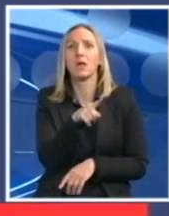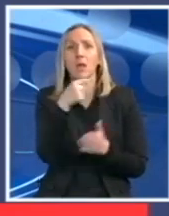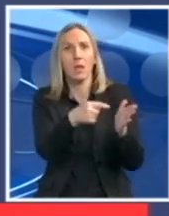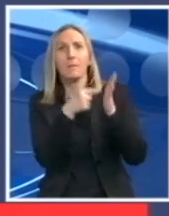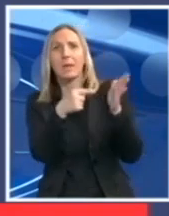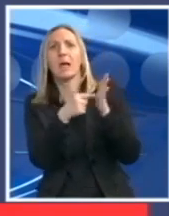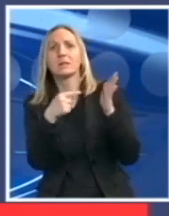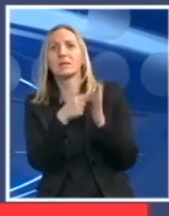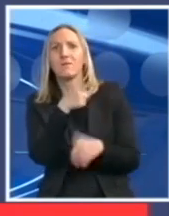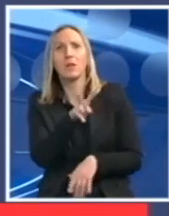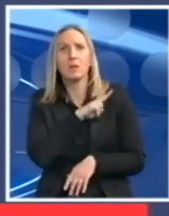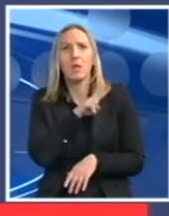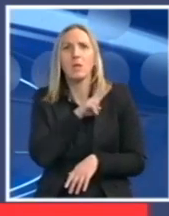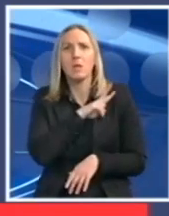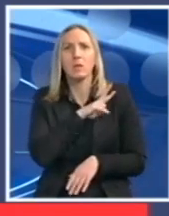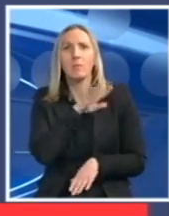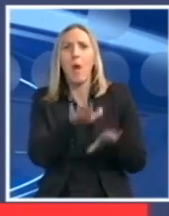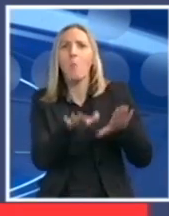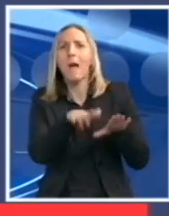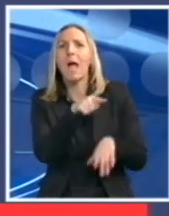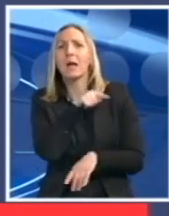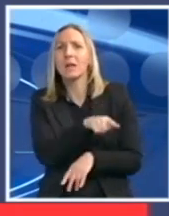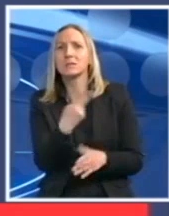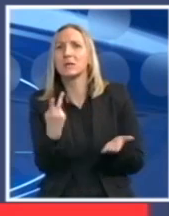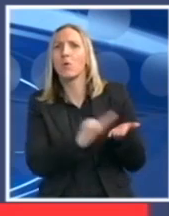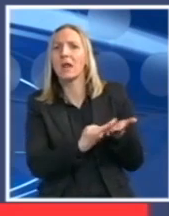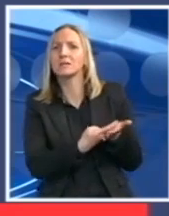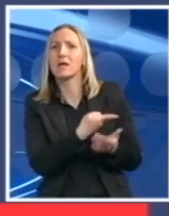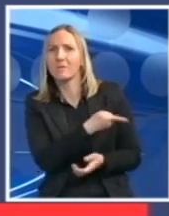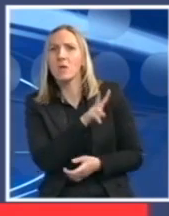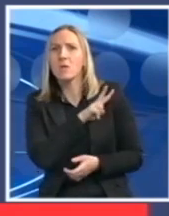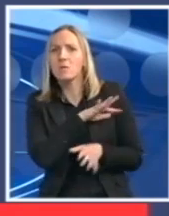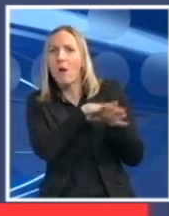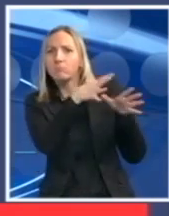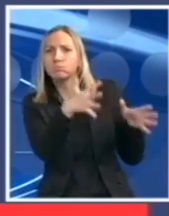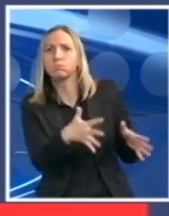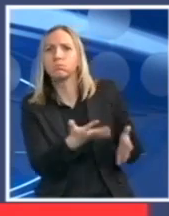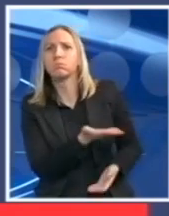prikazivanja da ima u magazinima rezerve i onda jednostavno